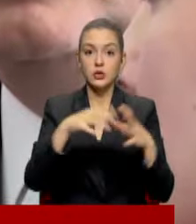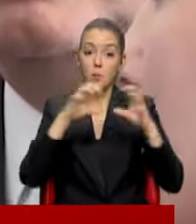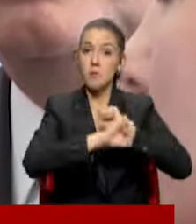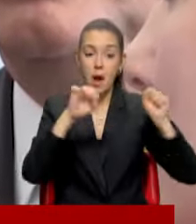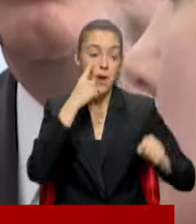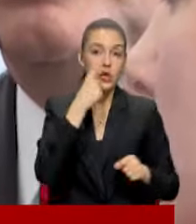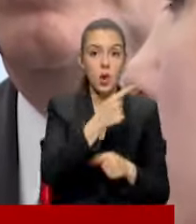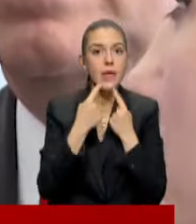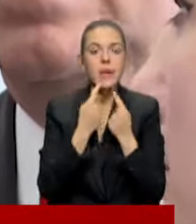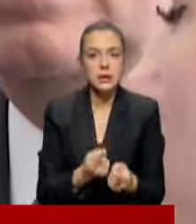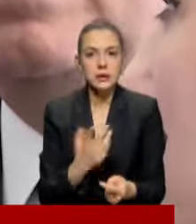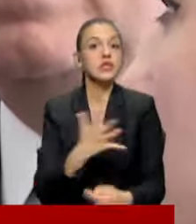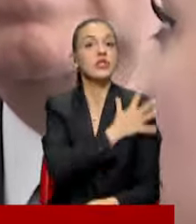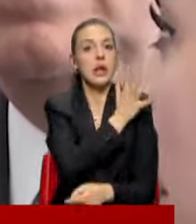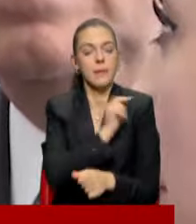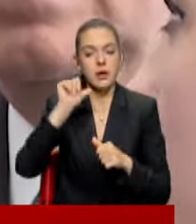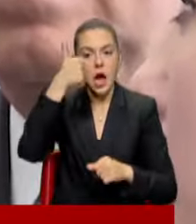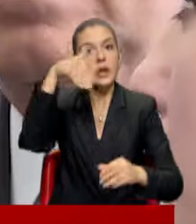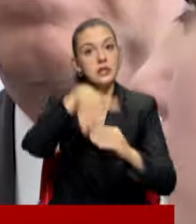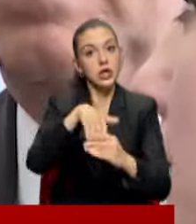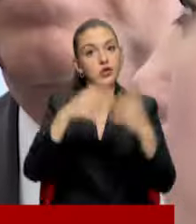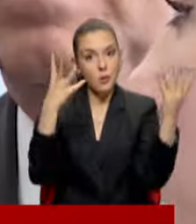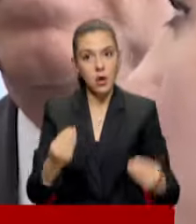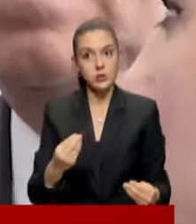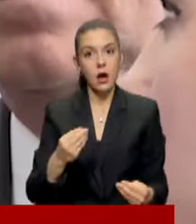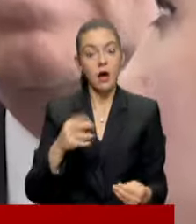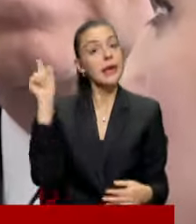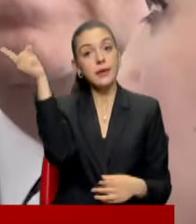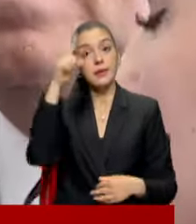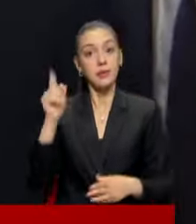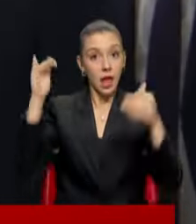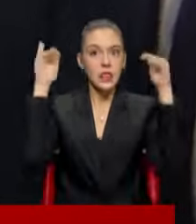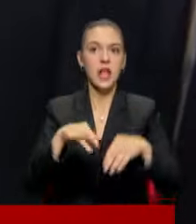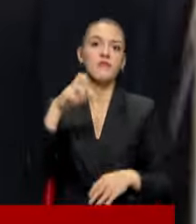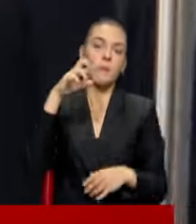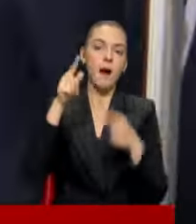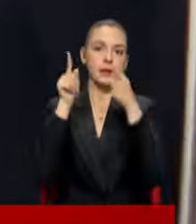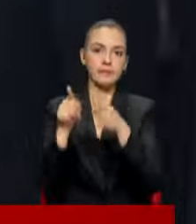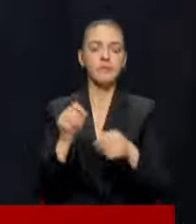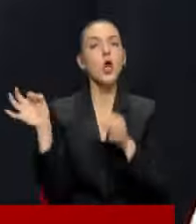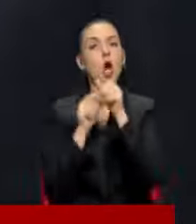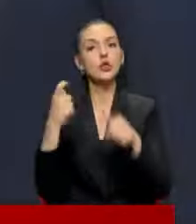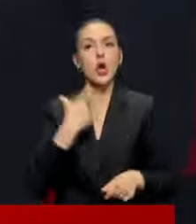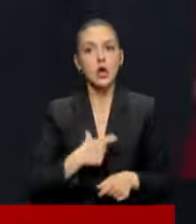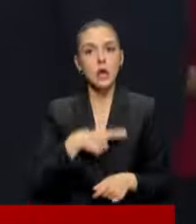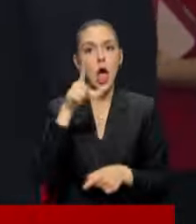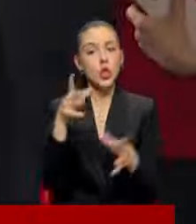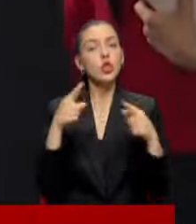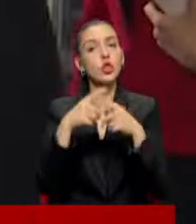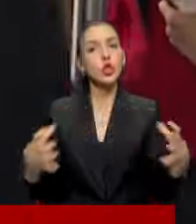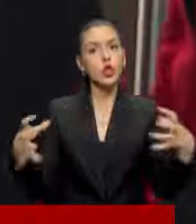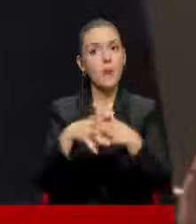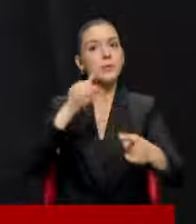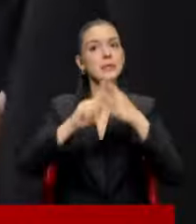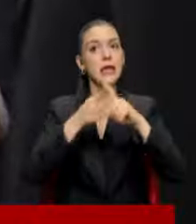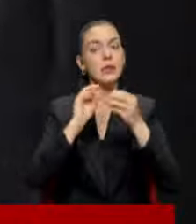Cumhuriyet Halk Partisi Yarın bir seçim yapılsa iktidara gelecek partidir Özgür Özel toplumsal ve siyasal sorunların altını